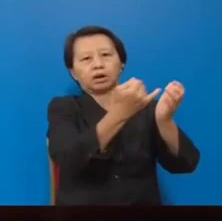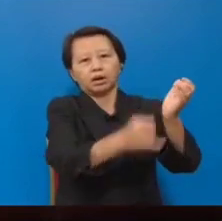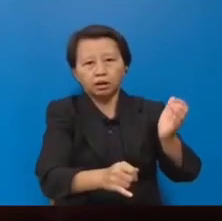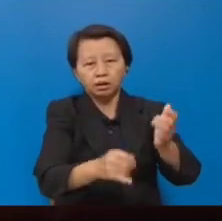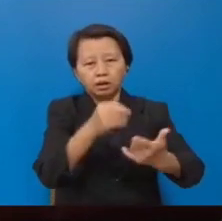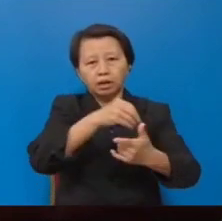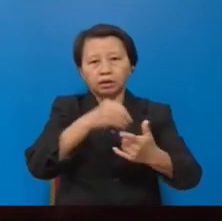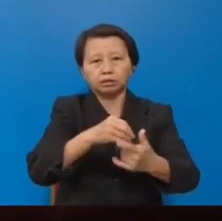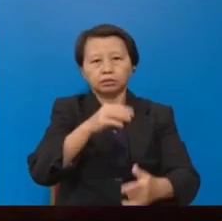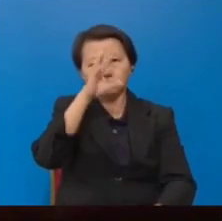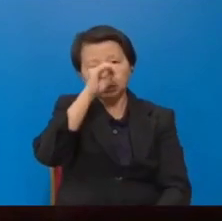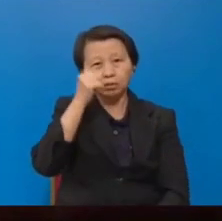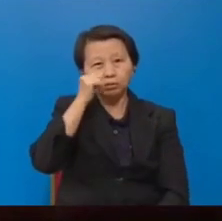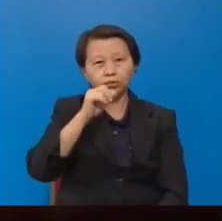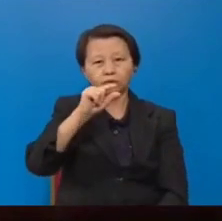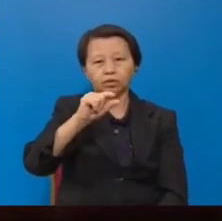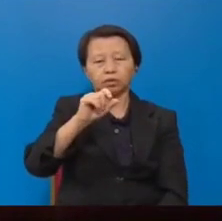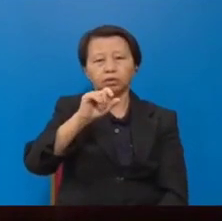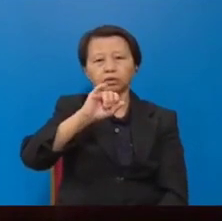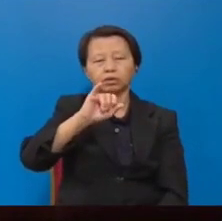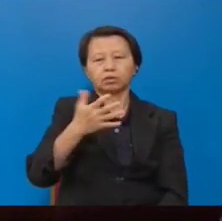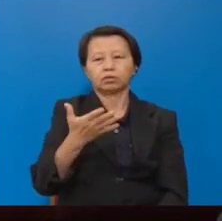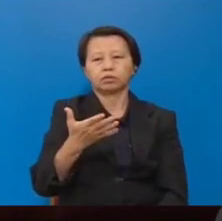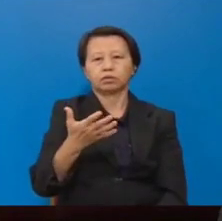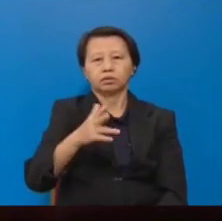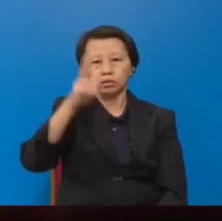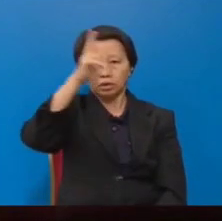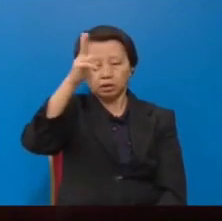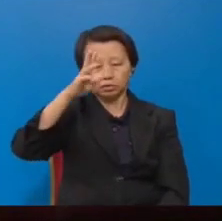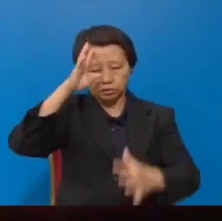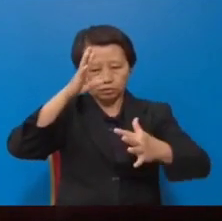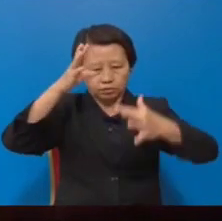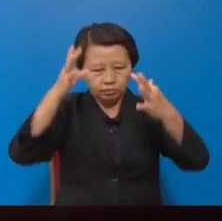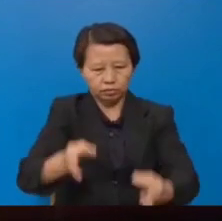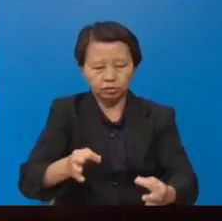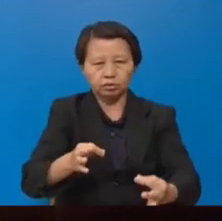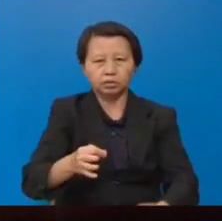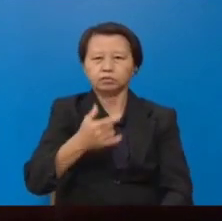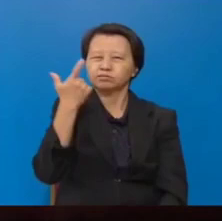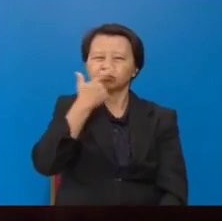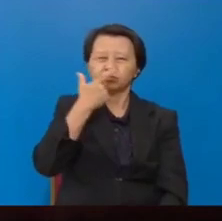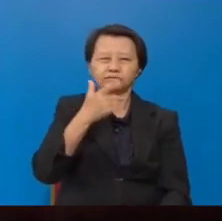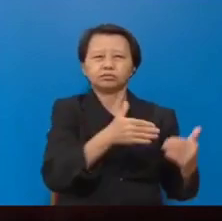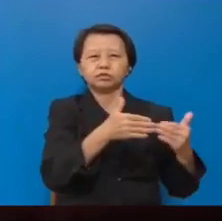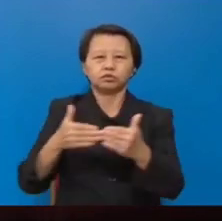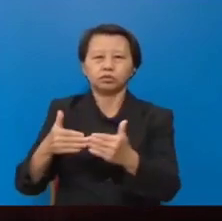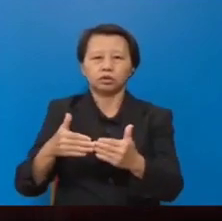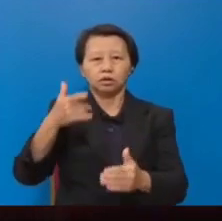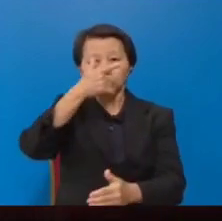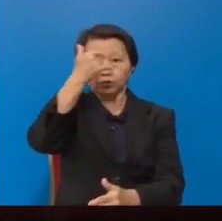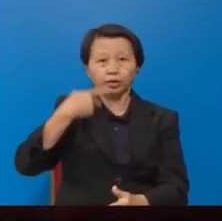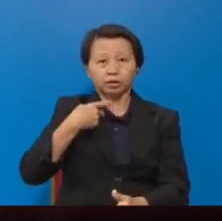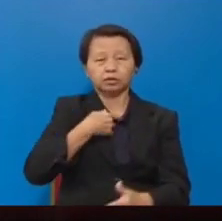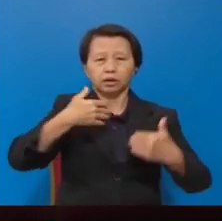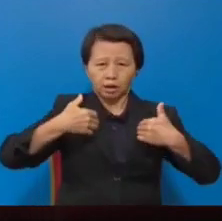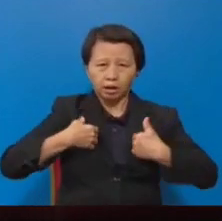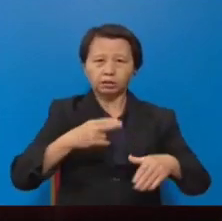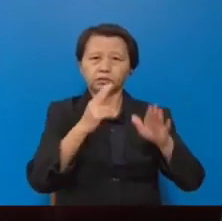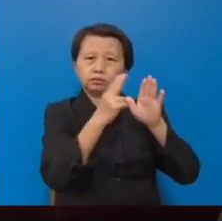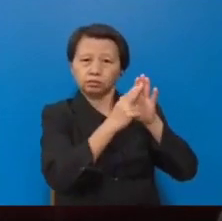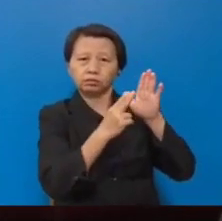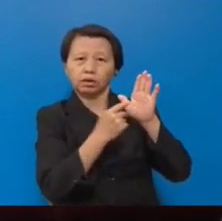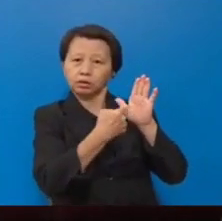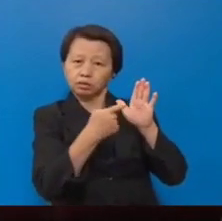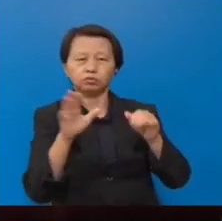lahir maupun jantina kerajaan turut membuat keputusan untuk tidak meneruskannya Hai karena kita sudah pun mempunyai undang-undang